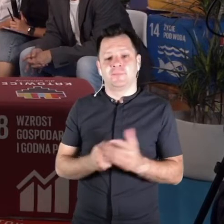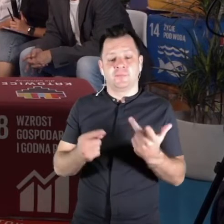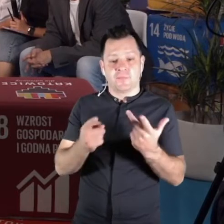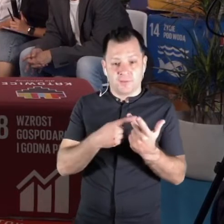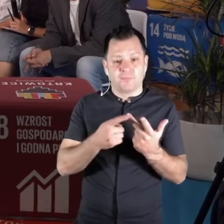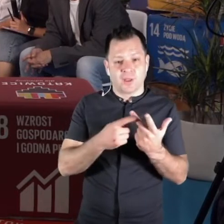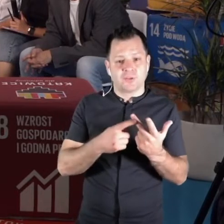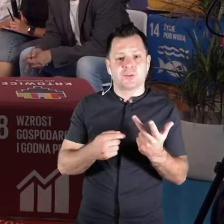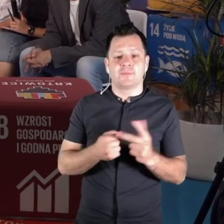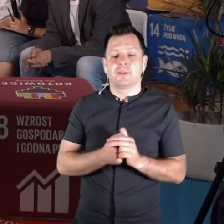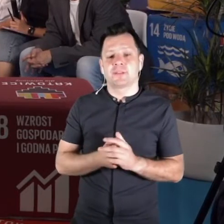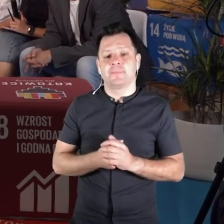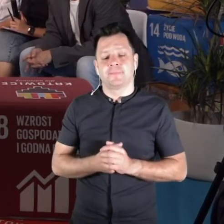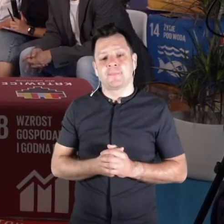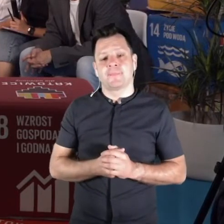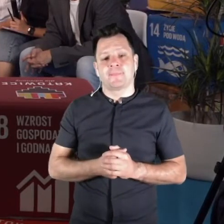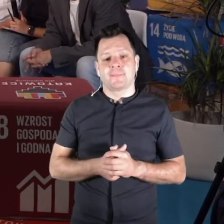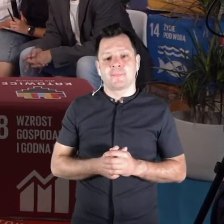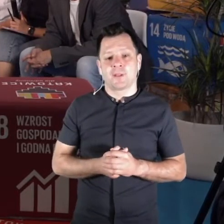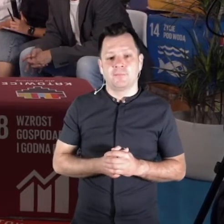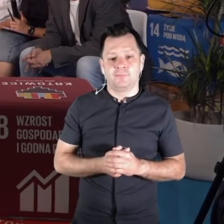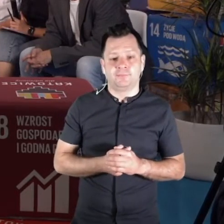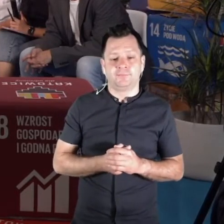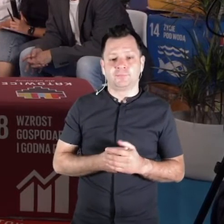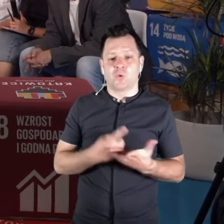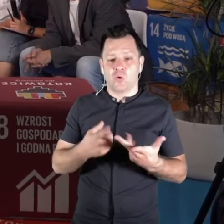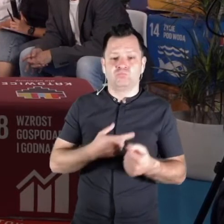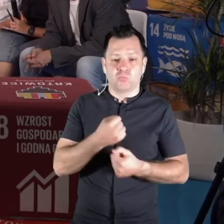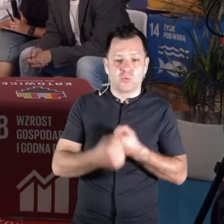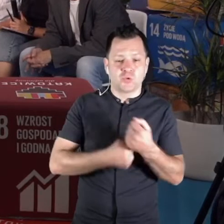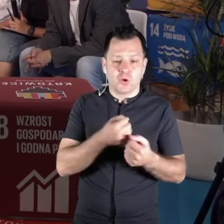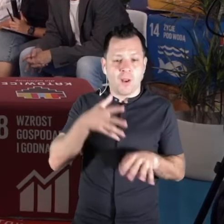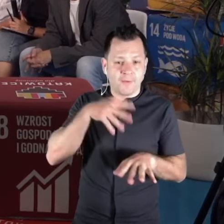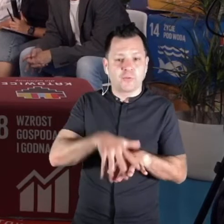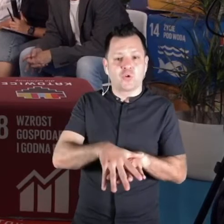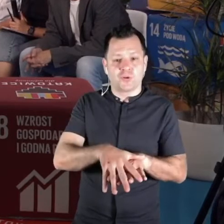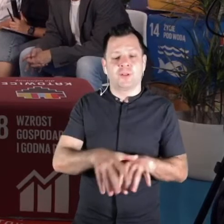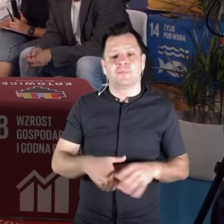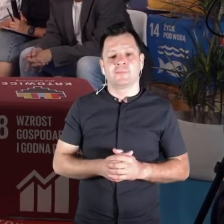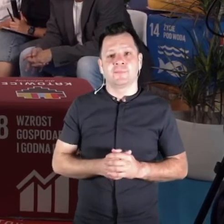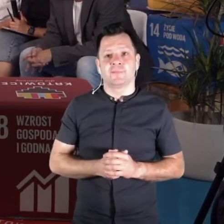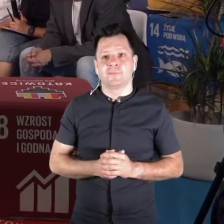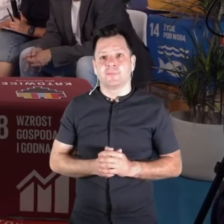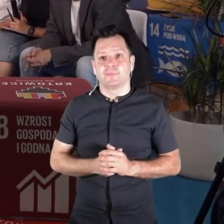Natomiast trzecia faza jest to faza takiej ewaluacji i wdrożenia.